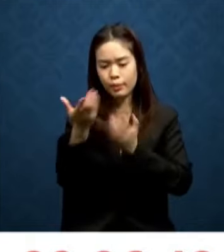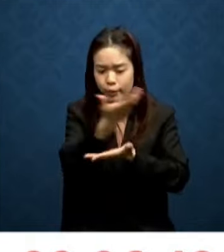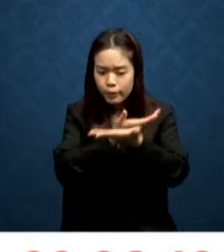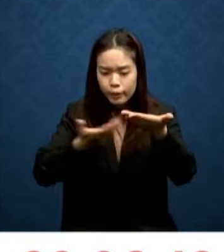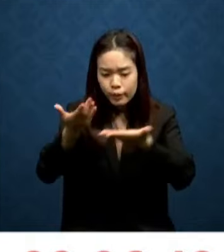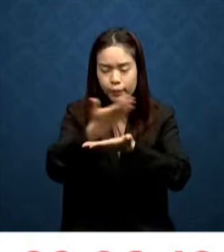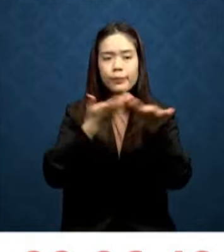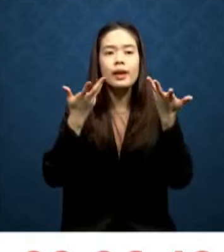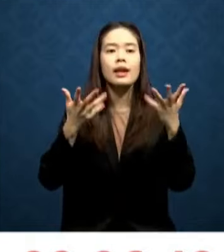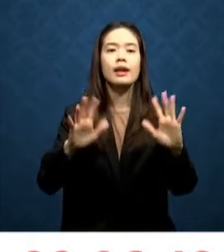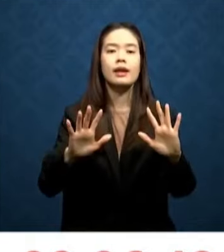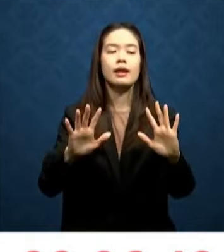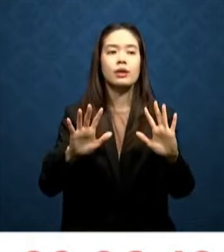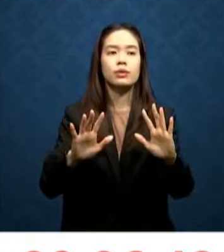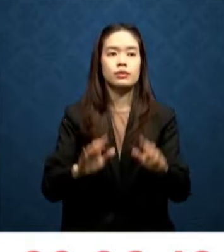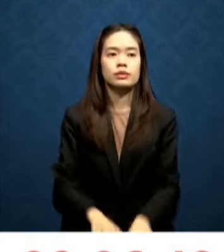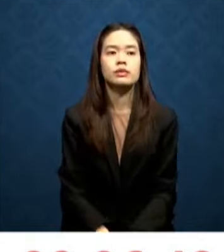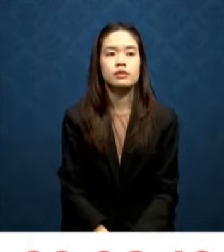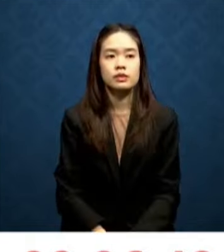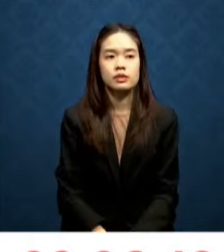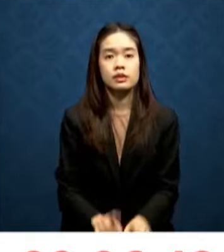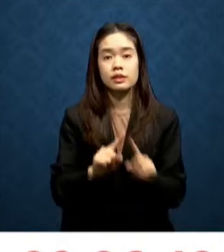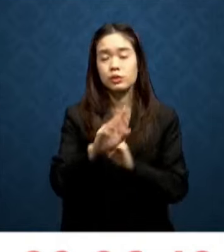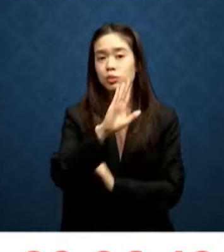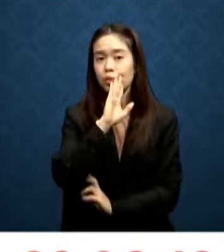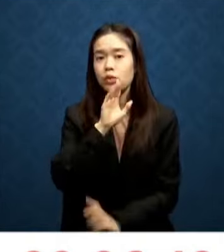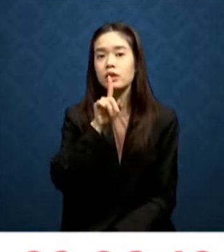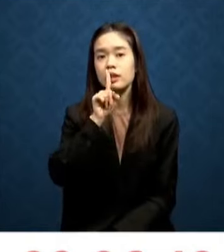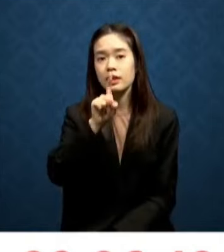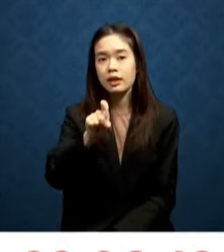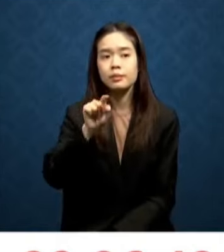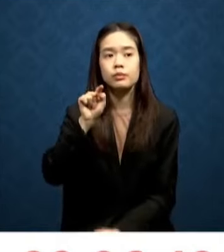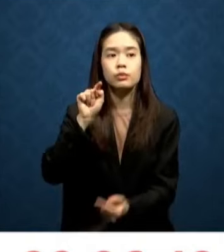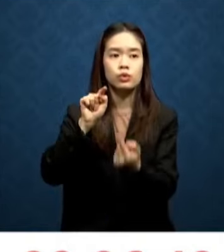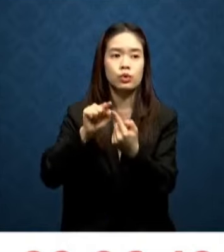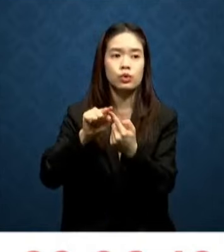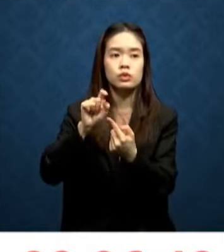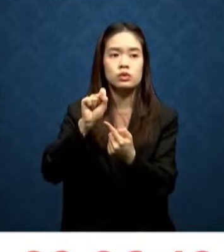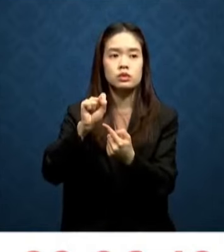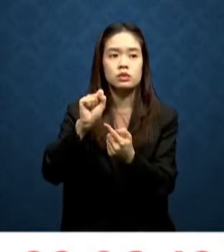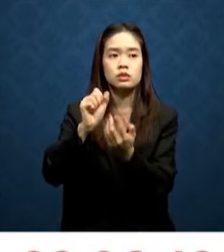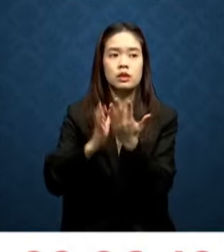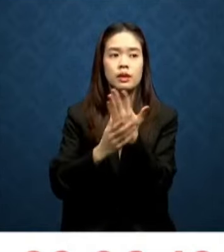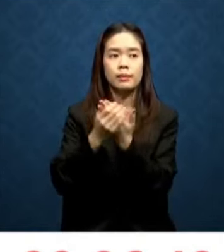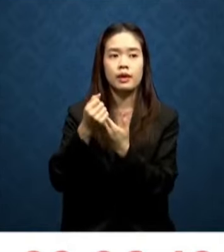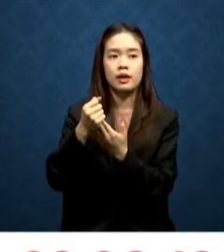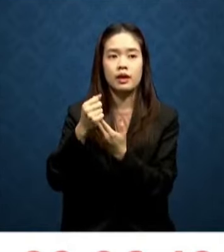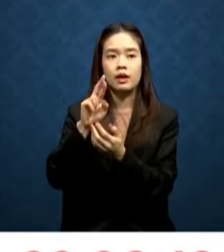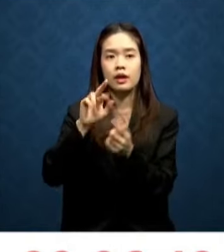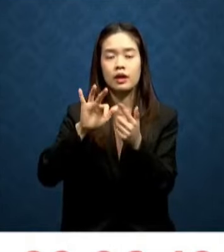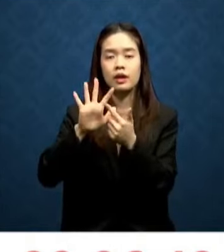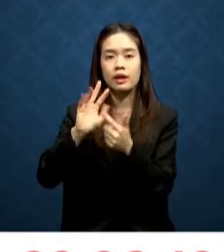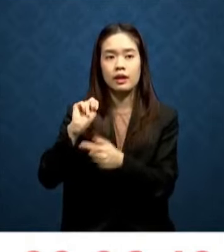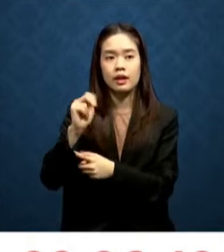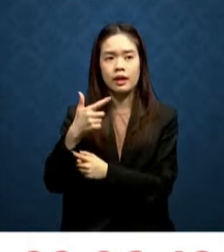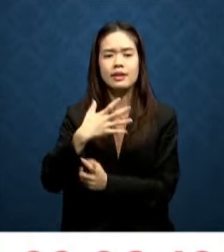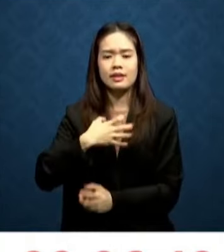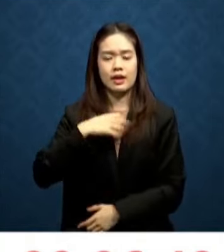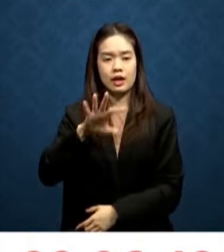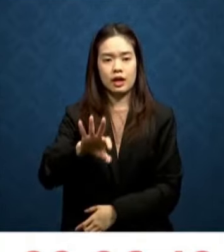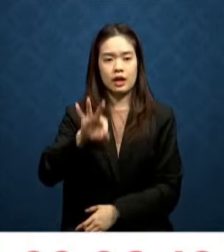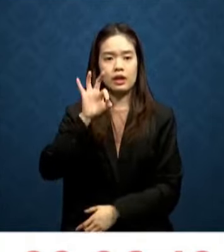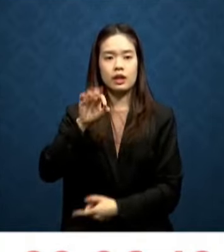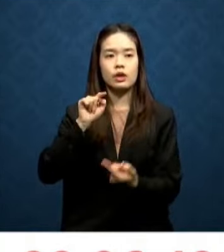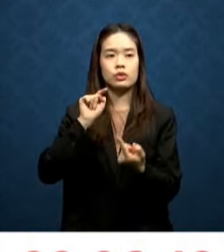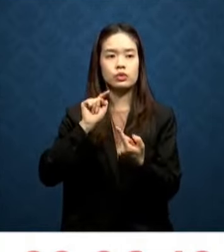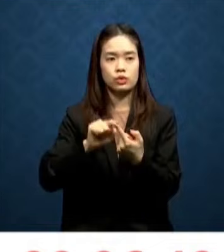แล้วถ้าถามว่าคู่กรณีจริงๆนู่นอยู่สภาล่างนะครับนะเราเอาเรื่องเร่งด่วนพี่น้องประชาชน